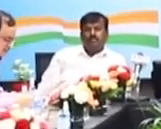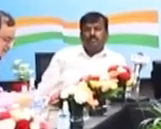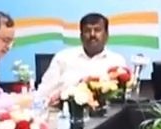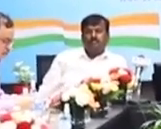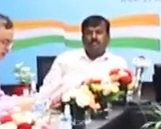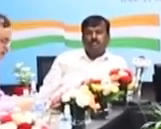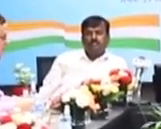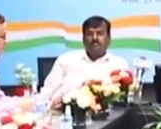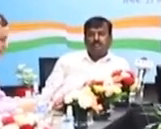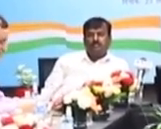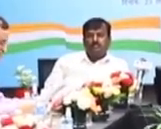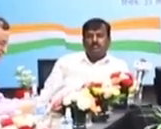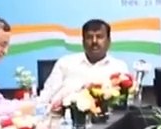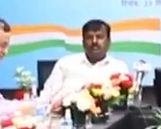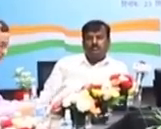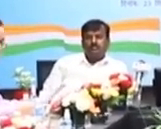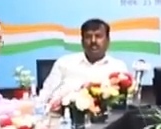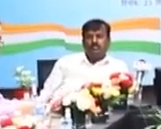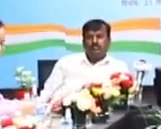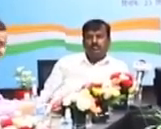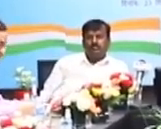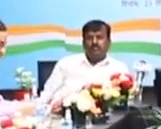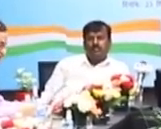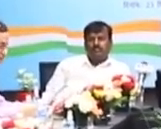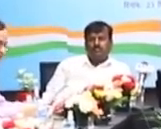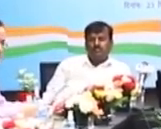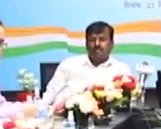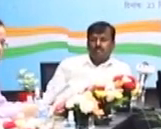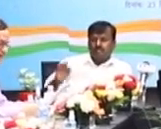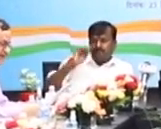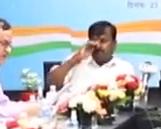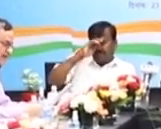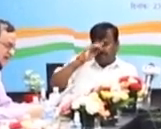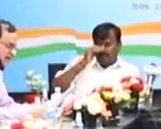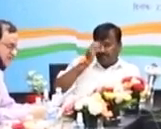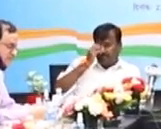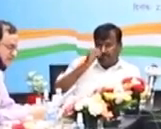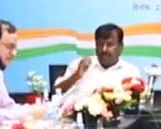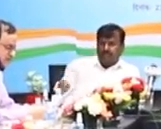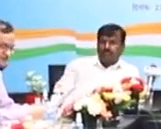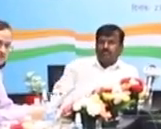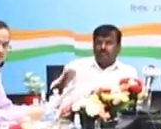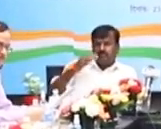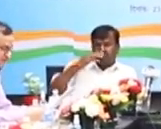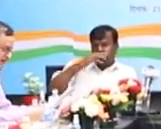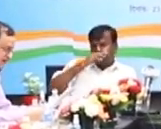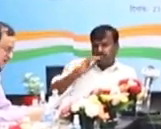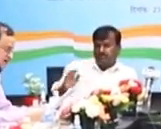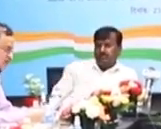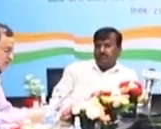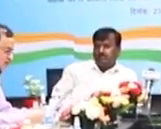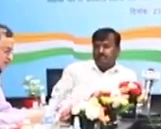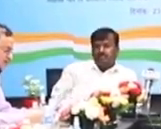अब मैं आमंत्रित करूंगा गाथा जैन को। गाथा इंदौर डेफ बाइलिंगुअल एकेडमी मध्य प्रदेश से